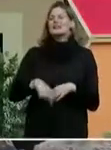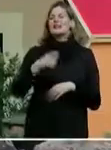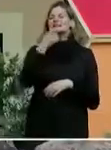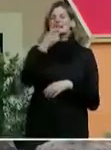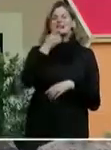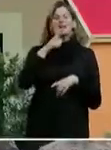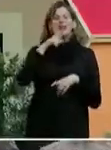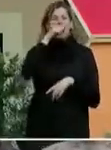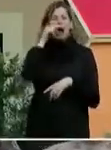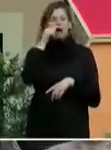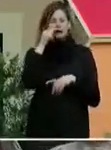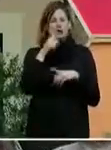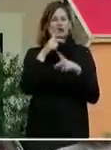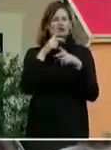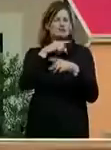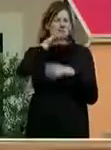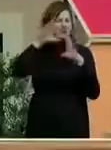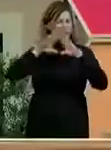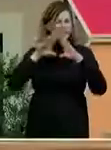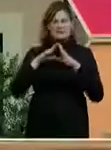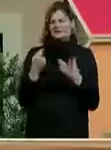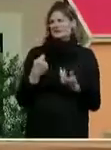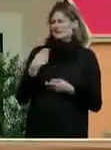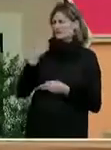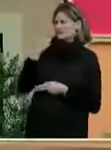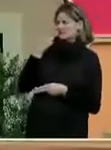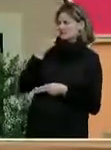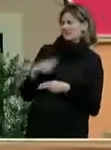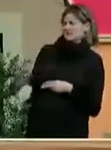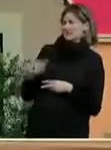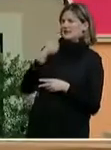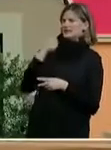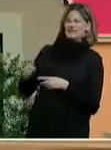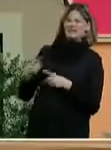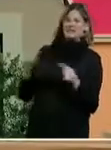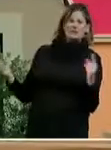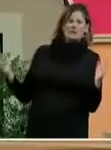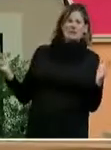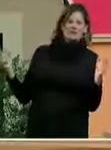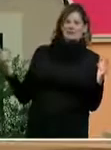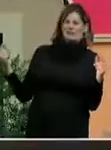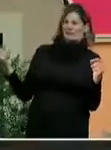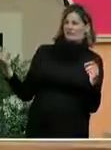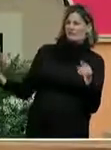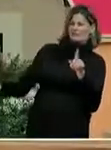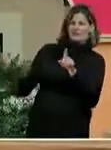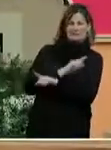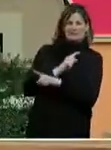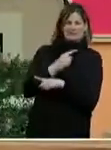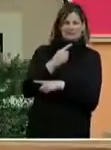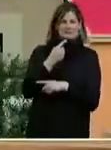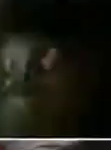És que és molt cutre. És molt cutre contestar un Ada is in the House amb un soy tu sugar daddy. Hola?